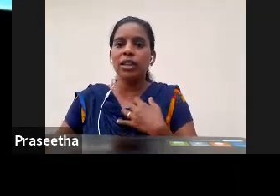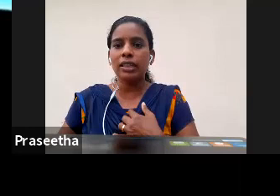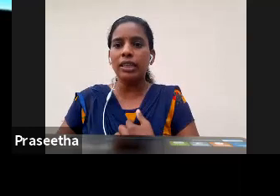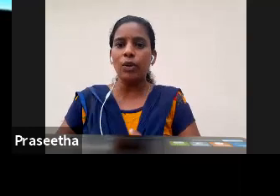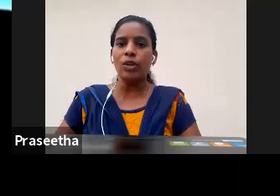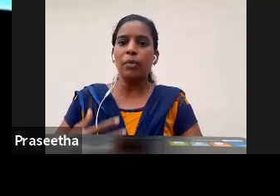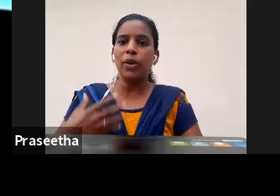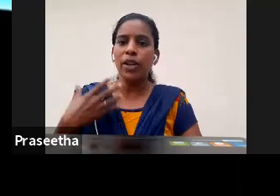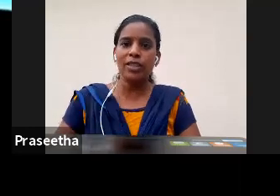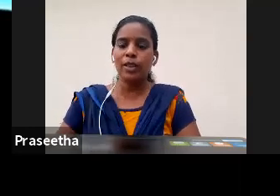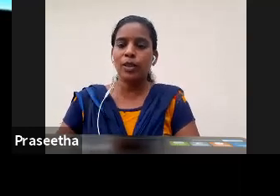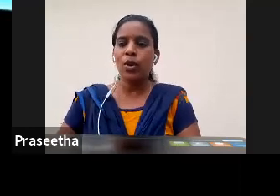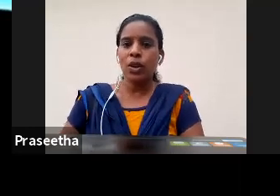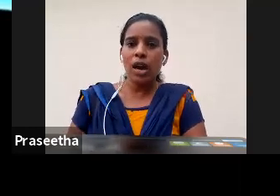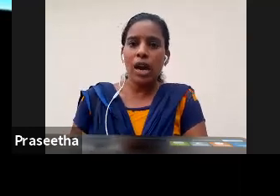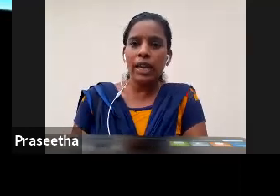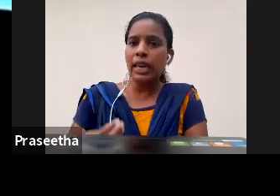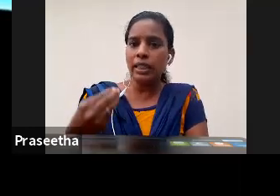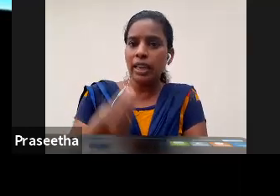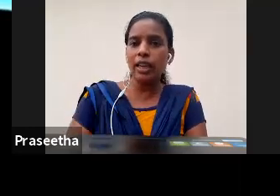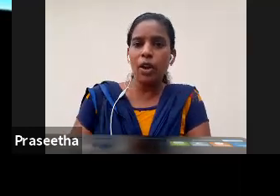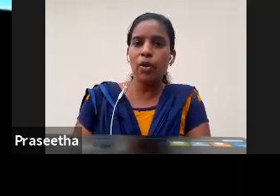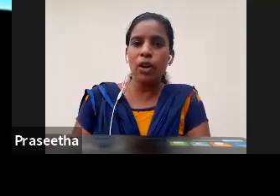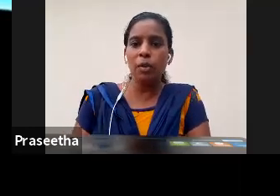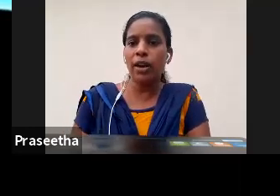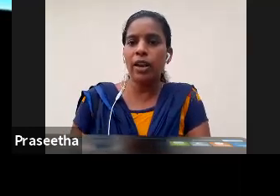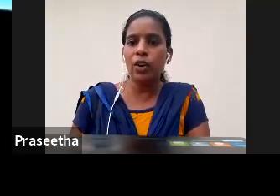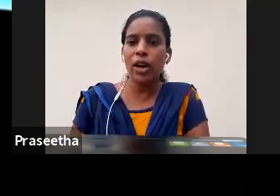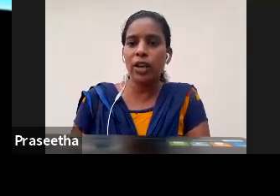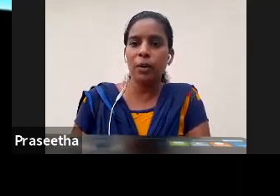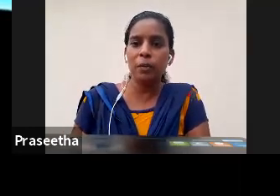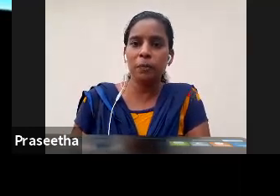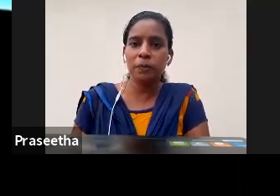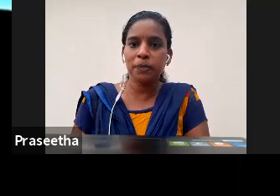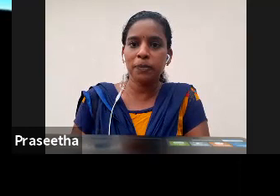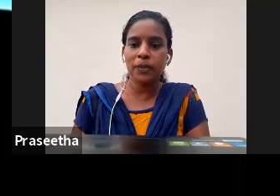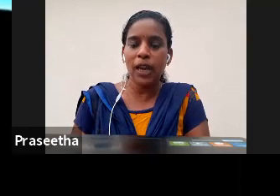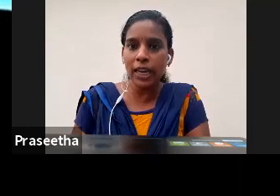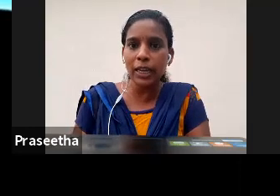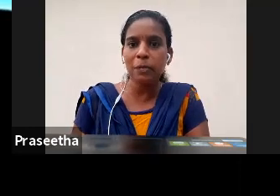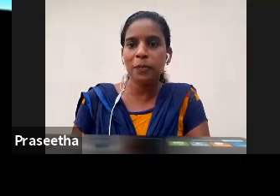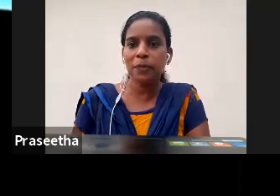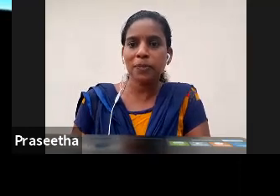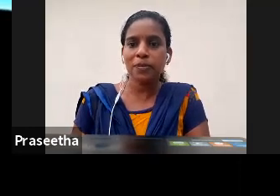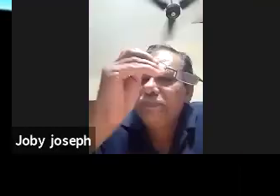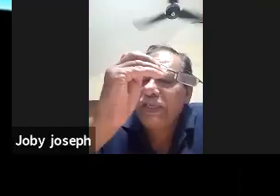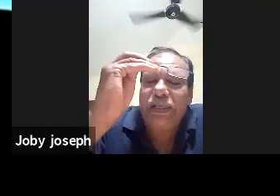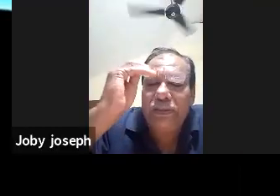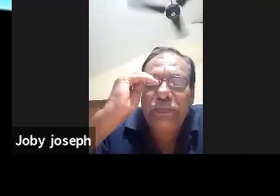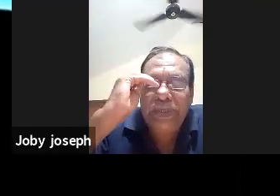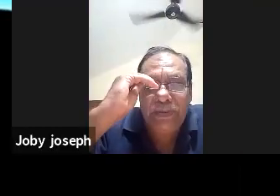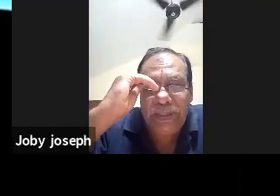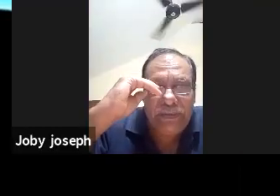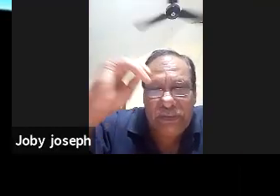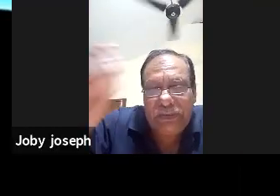കാട്ടിക്കൂട്ടൽ നടത്തിയിട്ട് അവരോട് കമ്മ്യൂണിക്കേറ്റ് ചെയ്തതോ ആയ എന്തെങ്കിലും അനുഭവങ്ങൾ പറയാനുണ്ടോ ആരോടെങ്കിലും, ആർക്കെങ്കിലും?